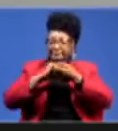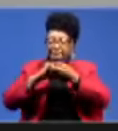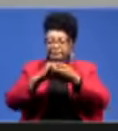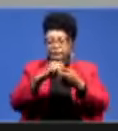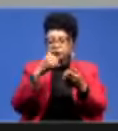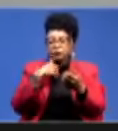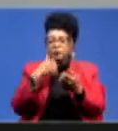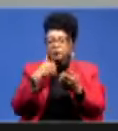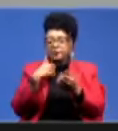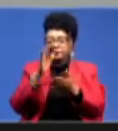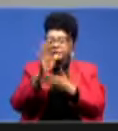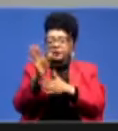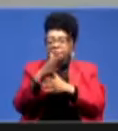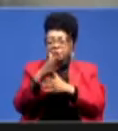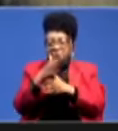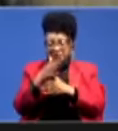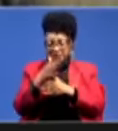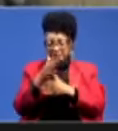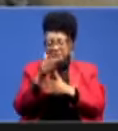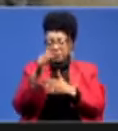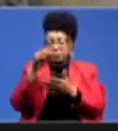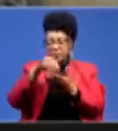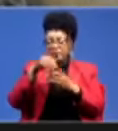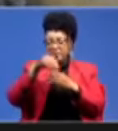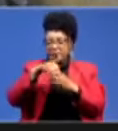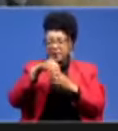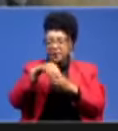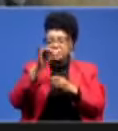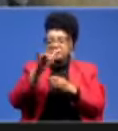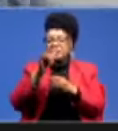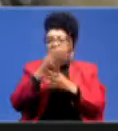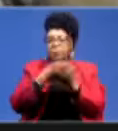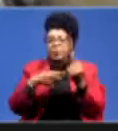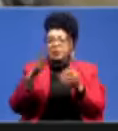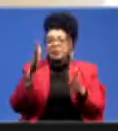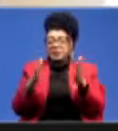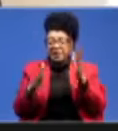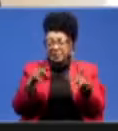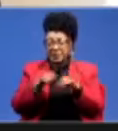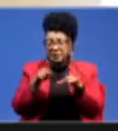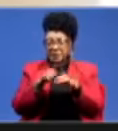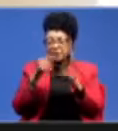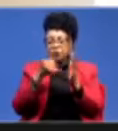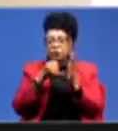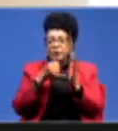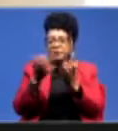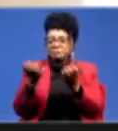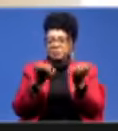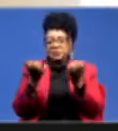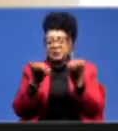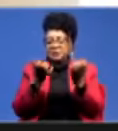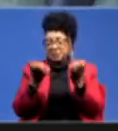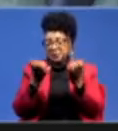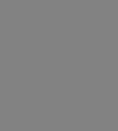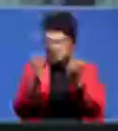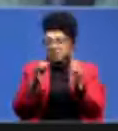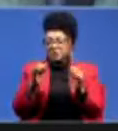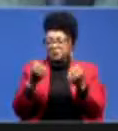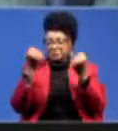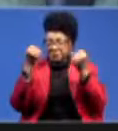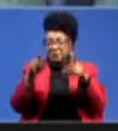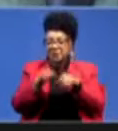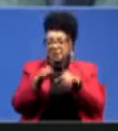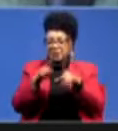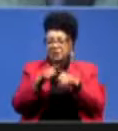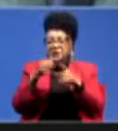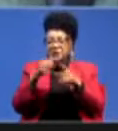uhusiano wa kidiplomasia katika maeneo yenye maslahi ya pande zote, ikiwa ni pamoja na biashara, usalama wa kikanda na hatua